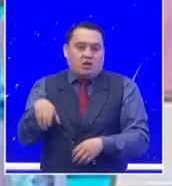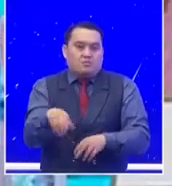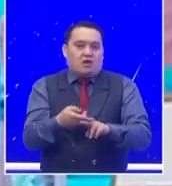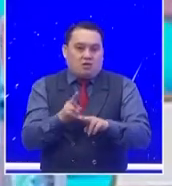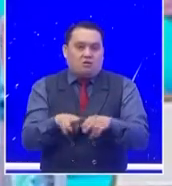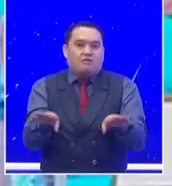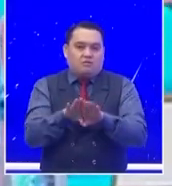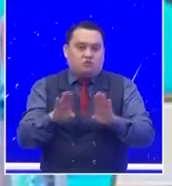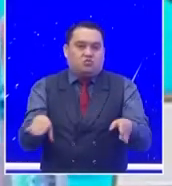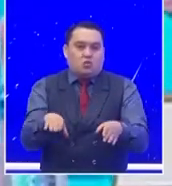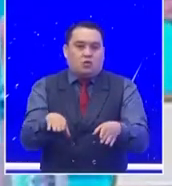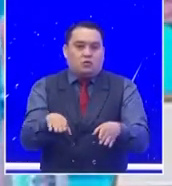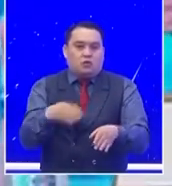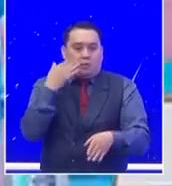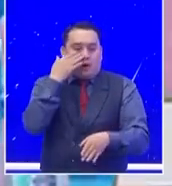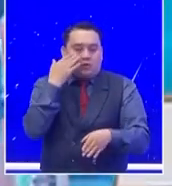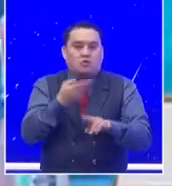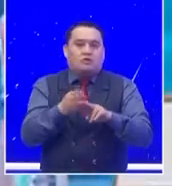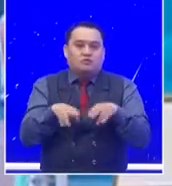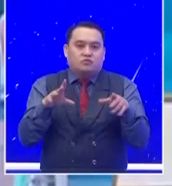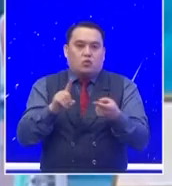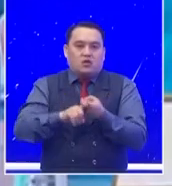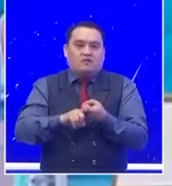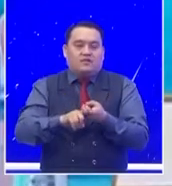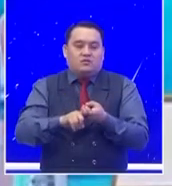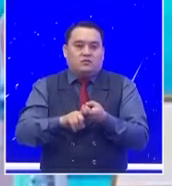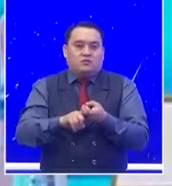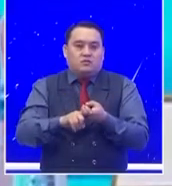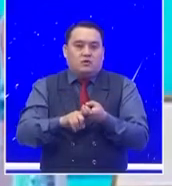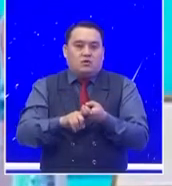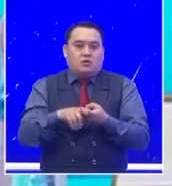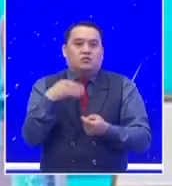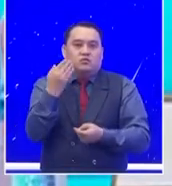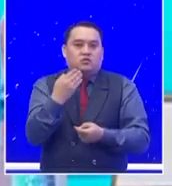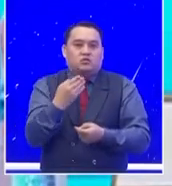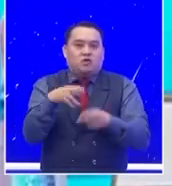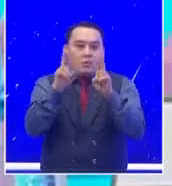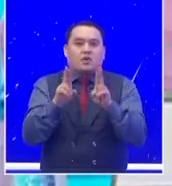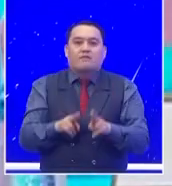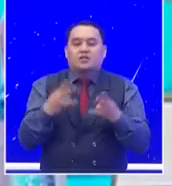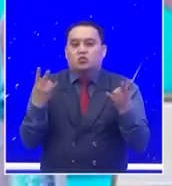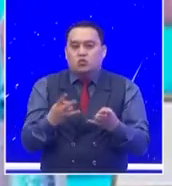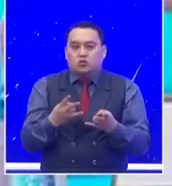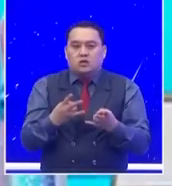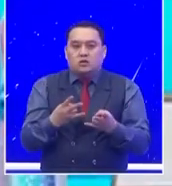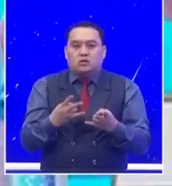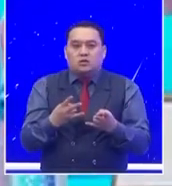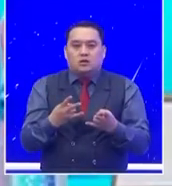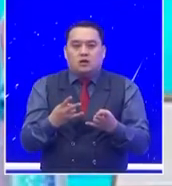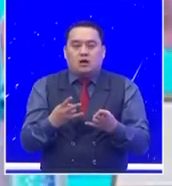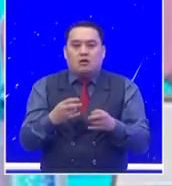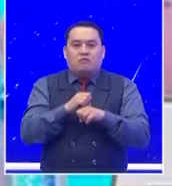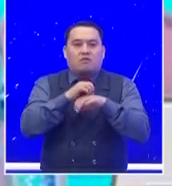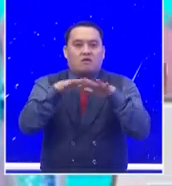перила зачесались глаза потёр глаза он инфицирован то есть у него свои правила это не та летучая инфекция